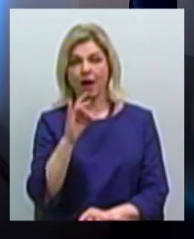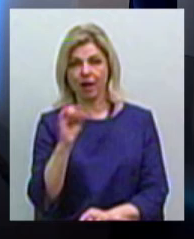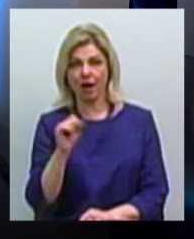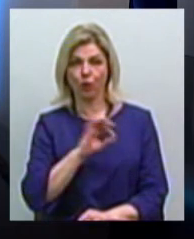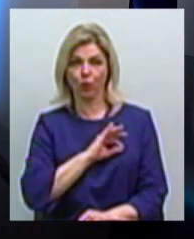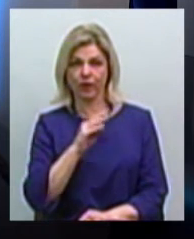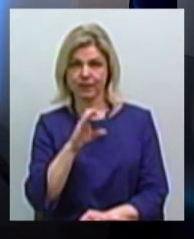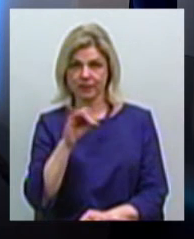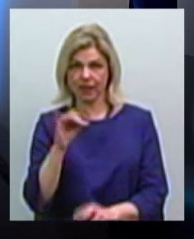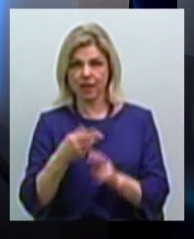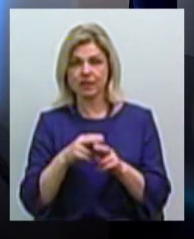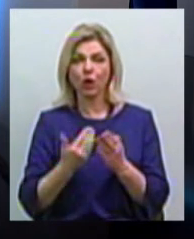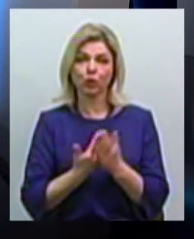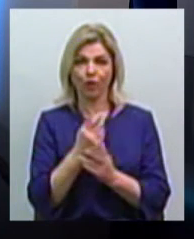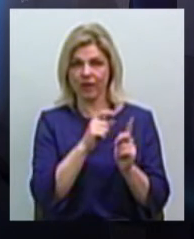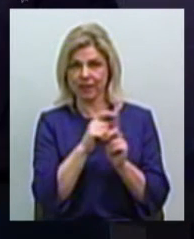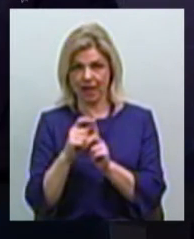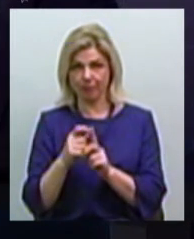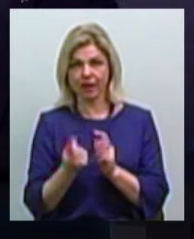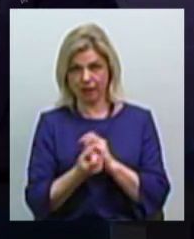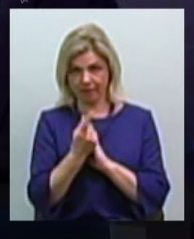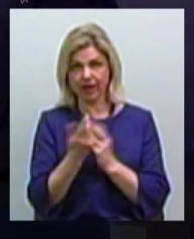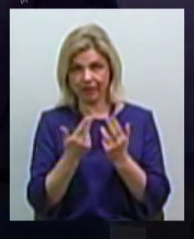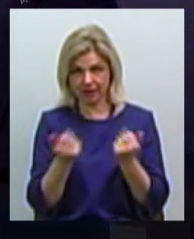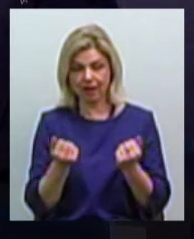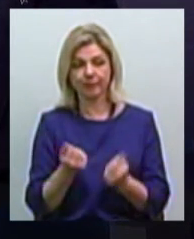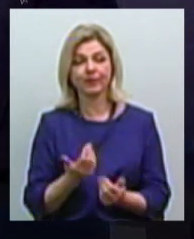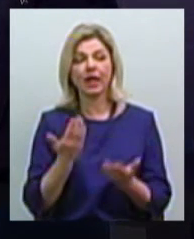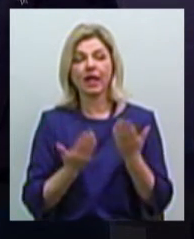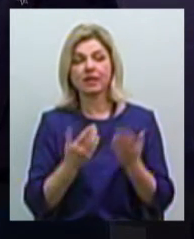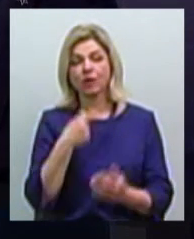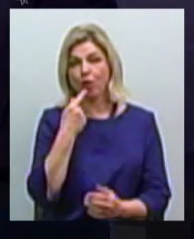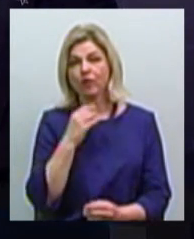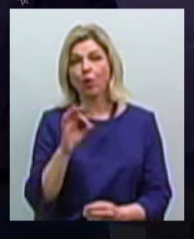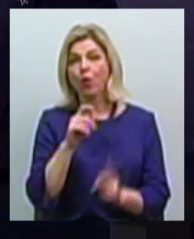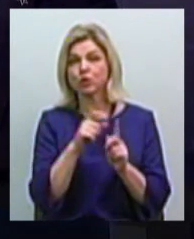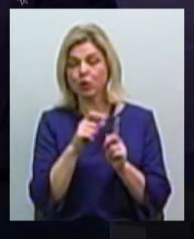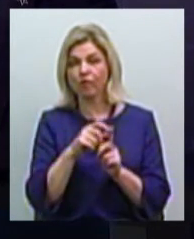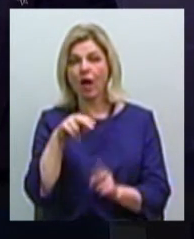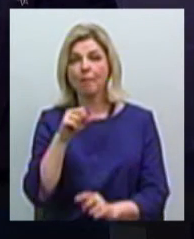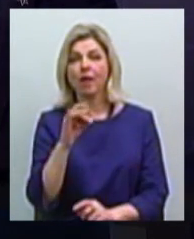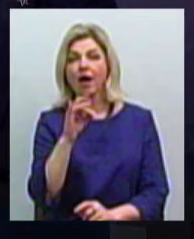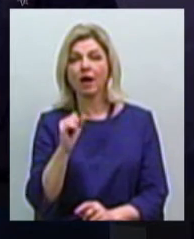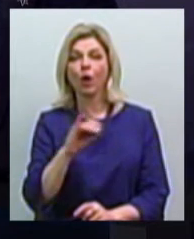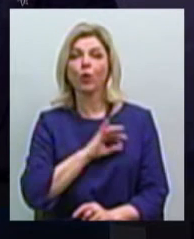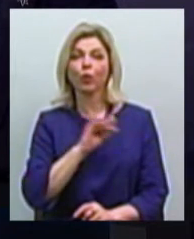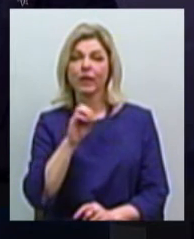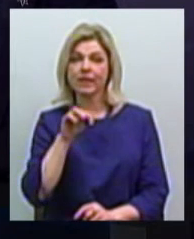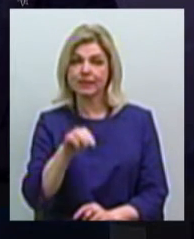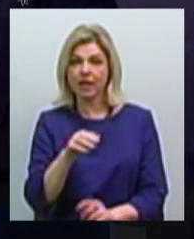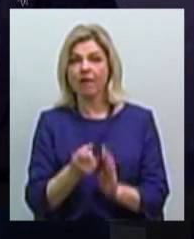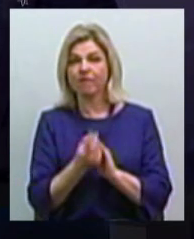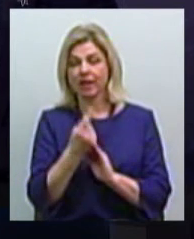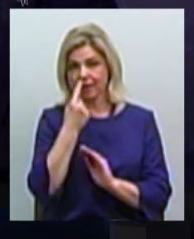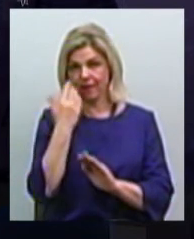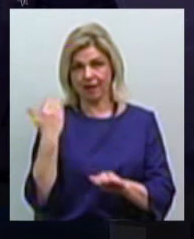ласка. Це новий термін з'явився, так? Так. Якщо говорити про саме слово «параюристи», це слово виникло зовсім не так